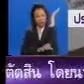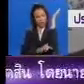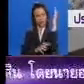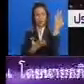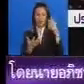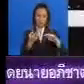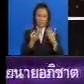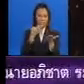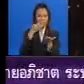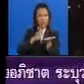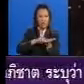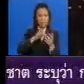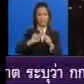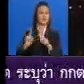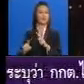นเช่นเดียวกัน